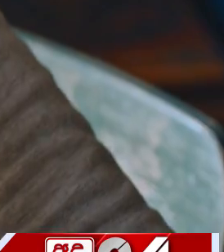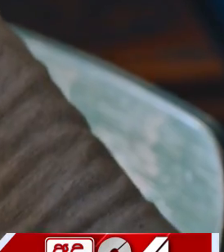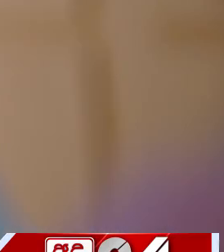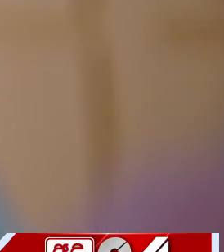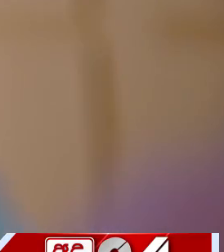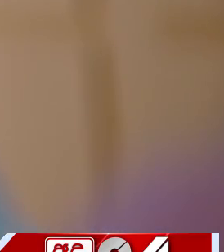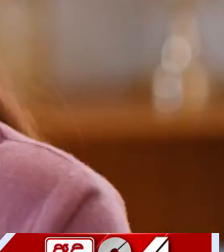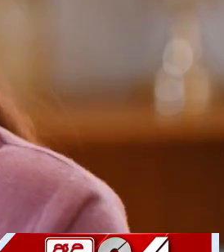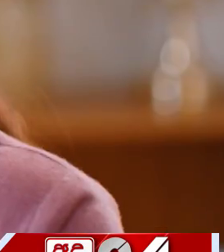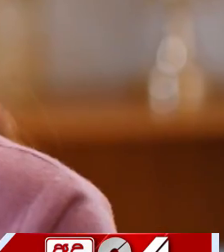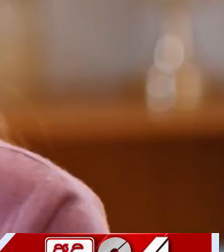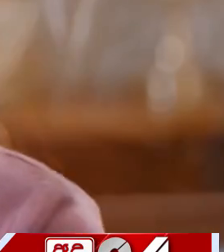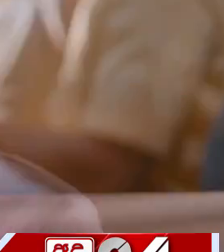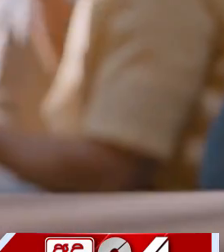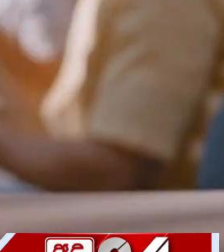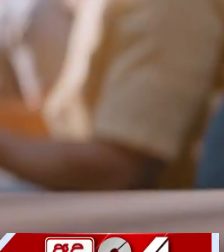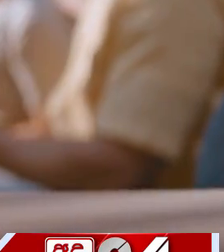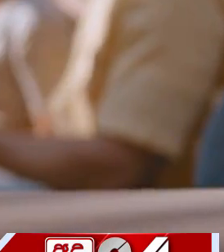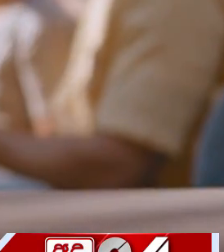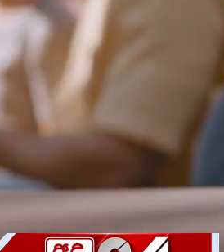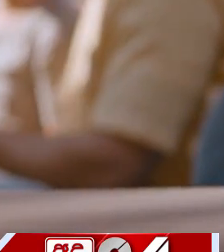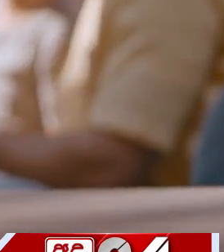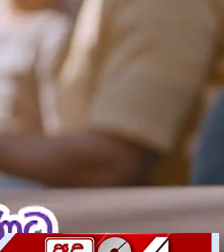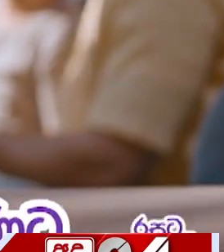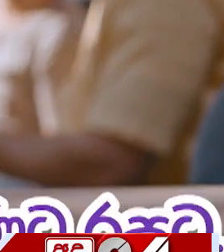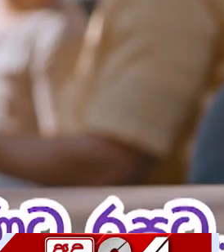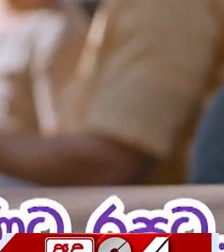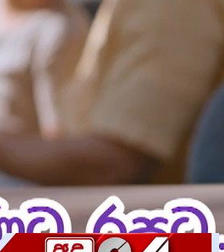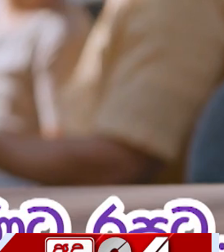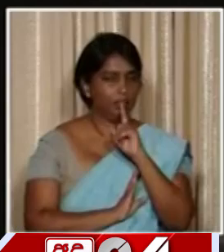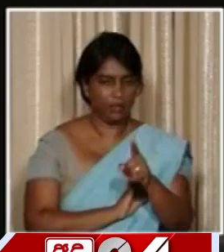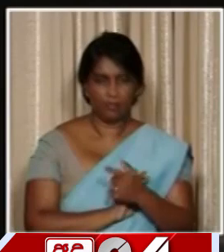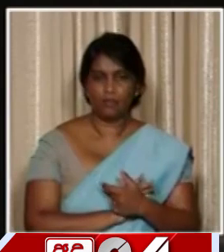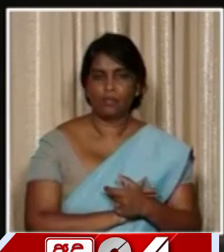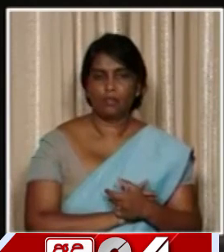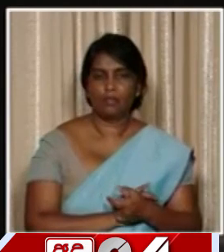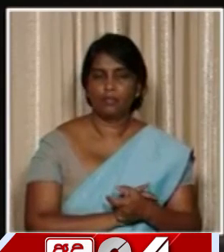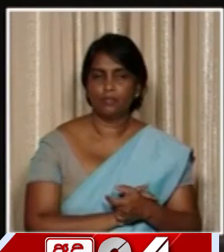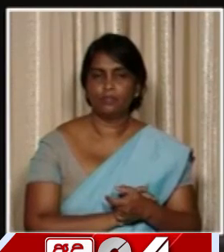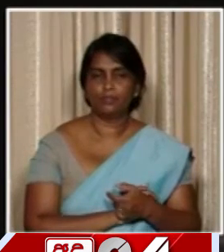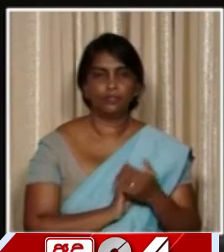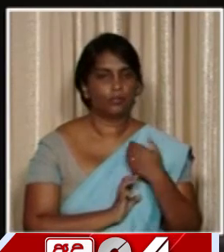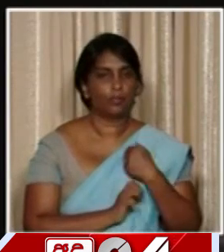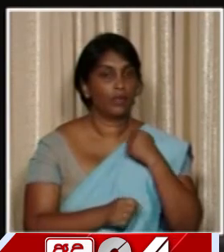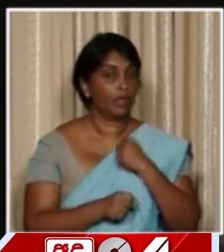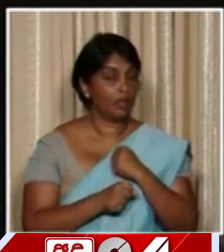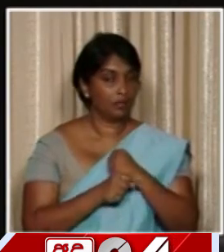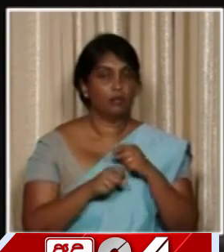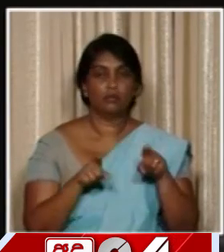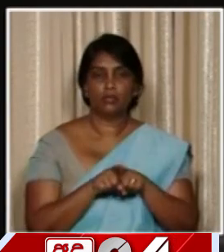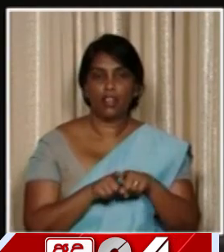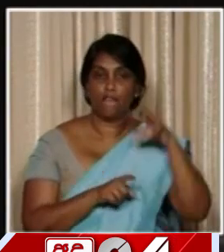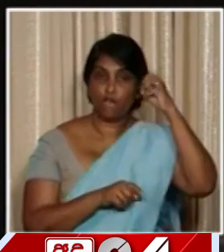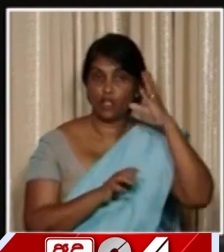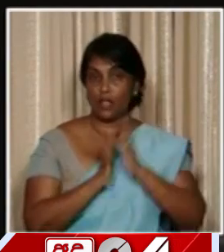හැඩට ගුණට රසට සැමට කිරි රස දෙන්න බියෝඩේල් හැඩට ගුණට රසට අපි කොයි වෙලාවකවත් රජයේ වශයෙන්වත්